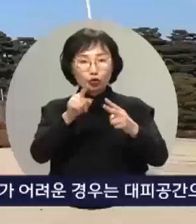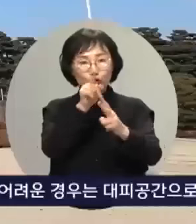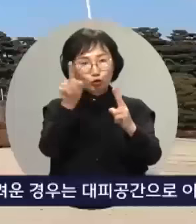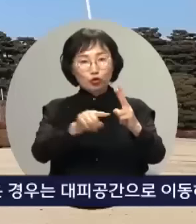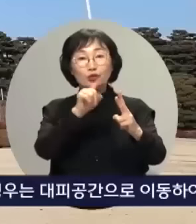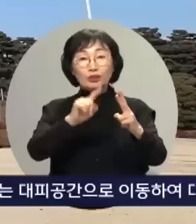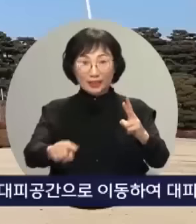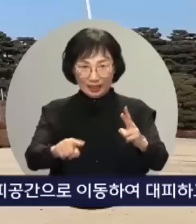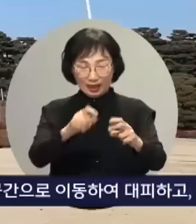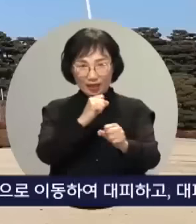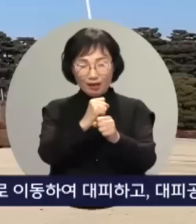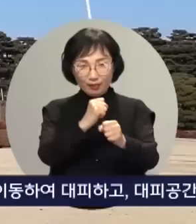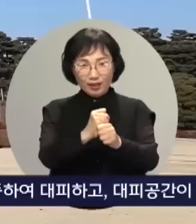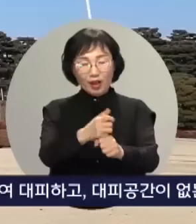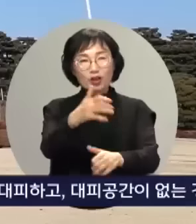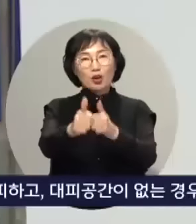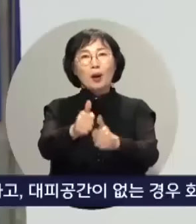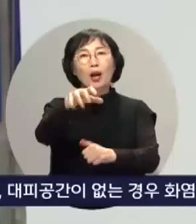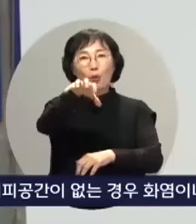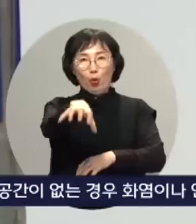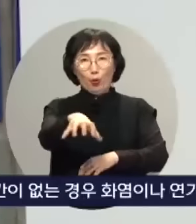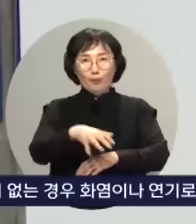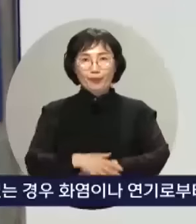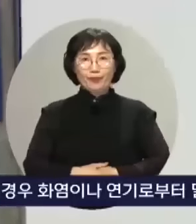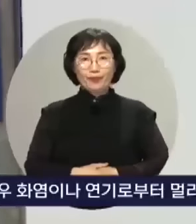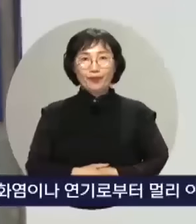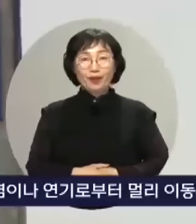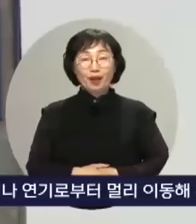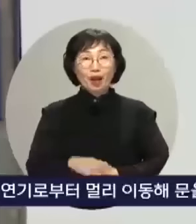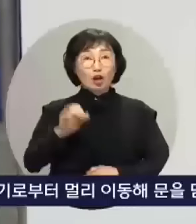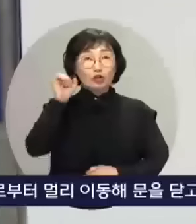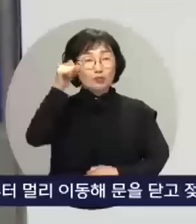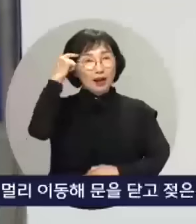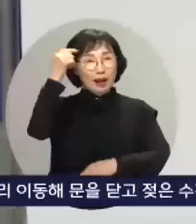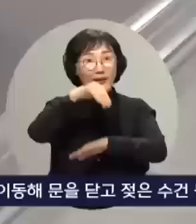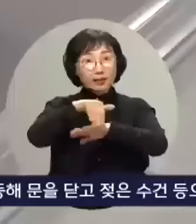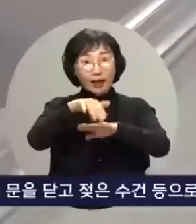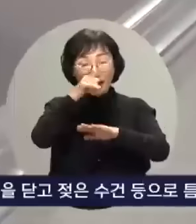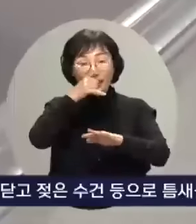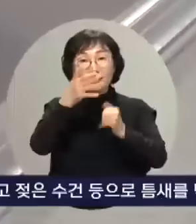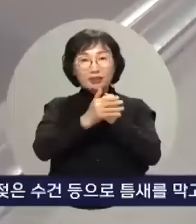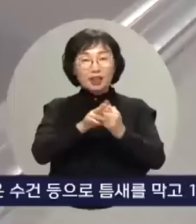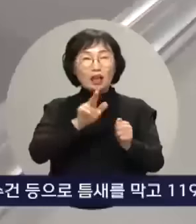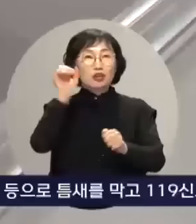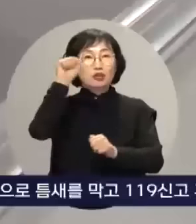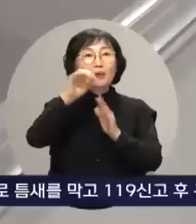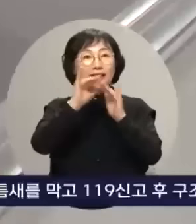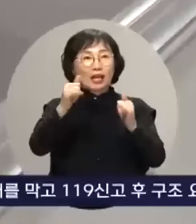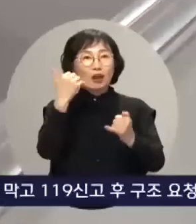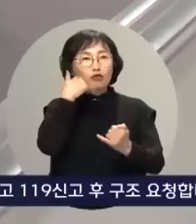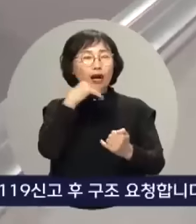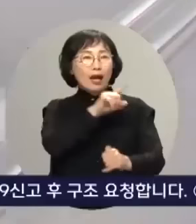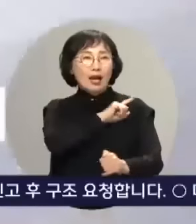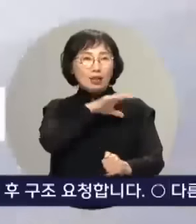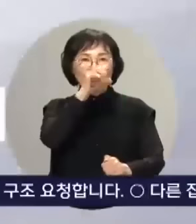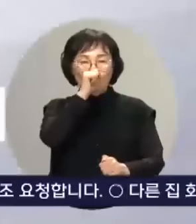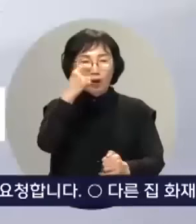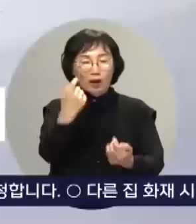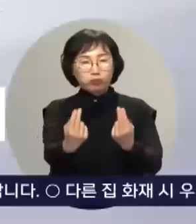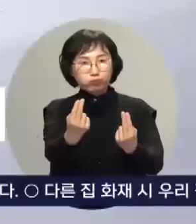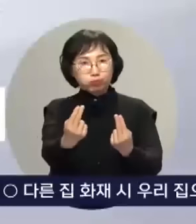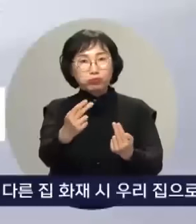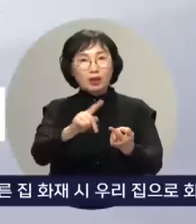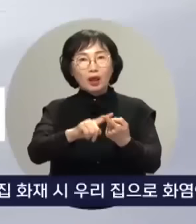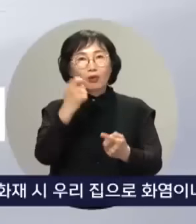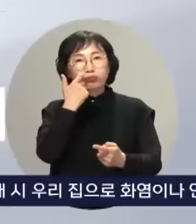읽어온 인사들이 경합을 벌리는 곳입니다 출마가 예상되는 후보들 가운데 누가 가장 나은지 물었습니다 국민의